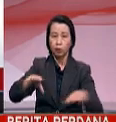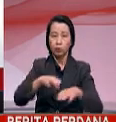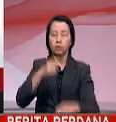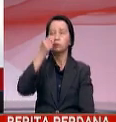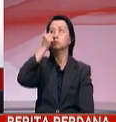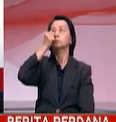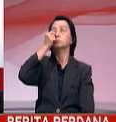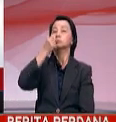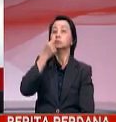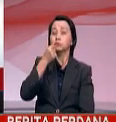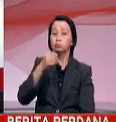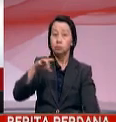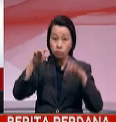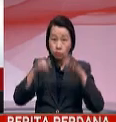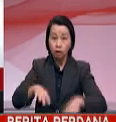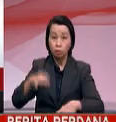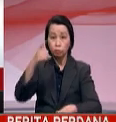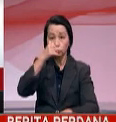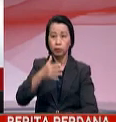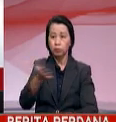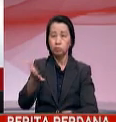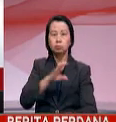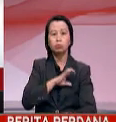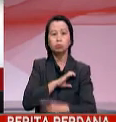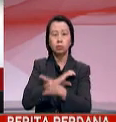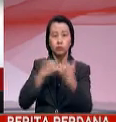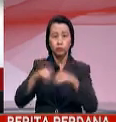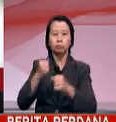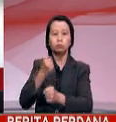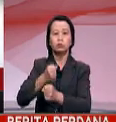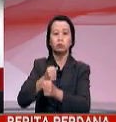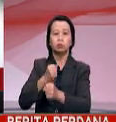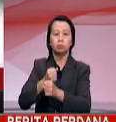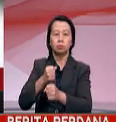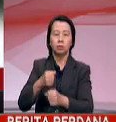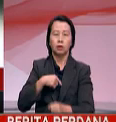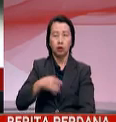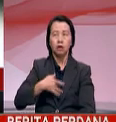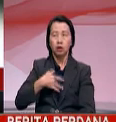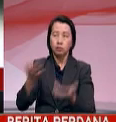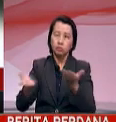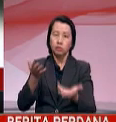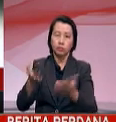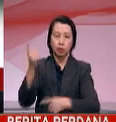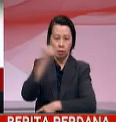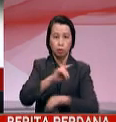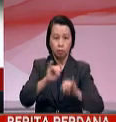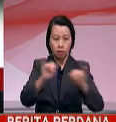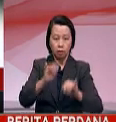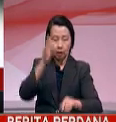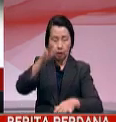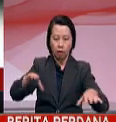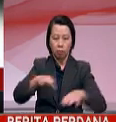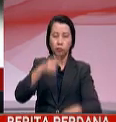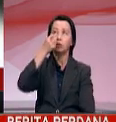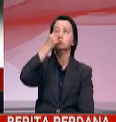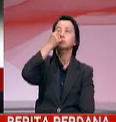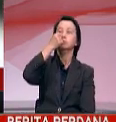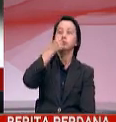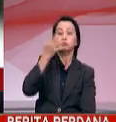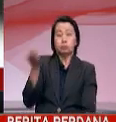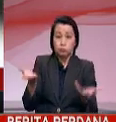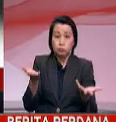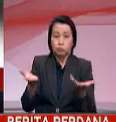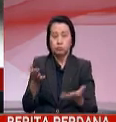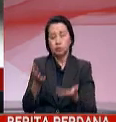swab test kerana mereka masih lagi bertugas. Saya rasa dalam kemungkinan besar hari Isnin kami akan buat swab test dan kemungkinan besar